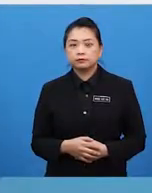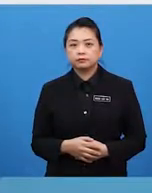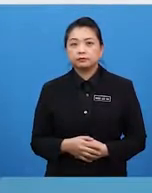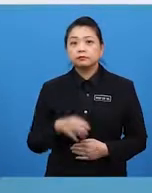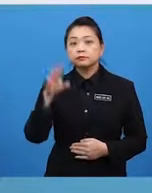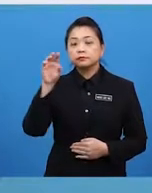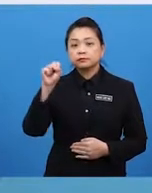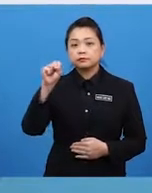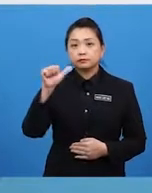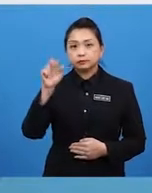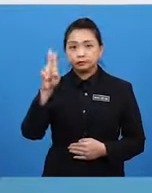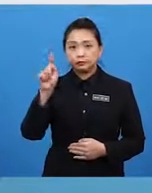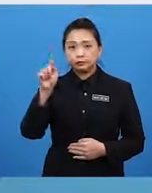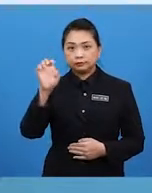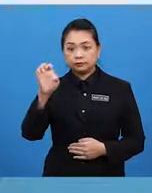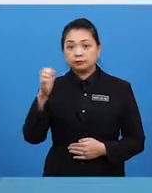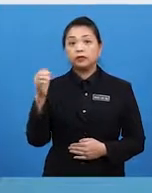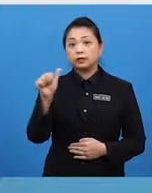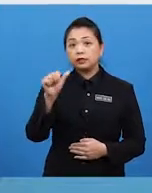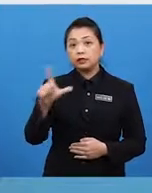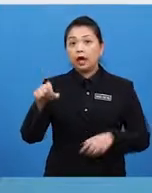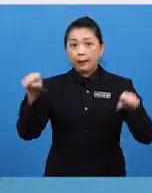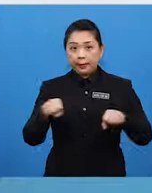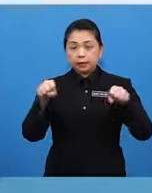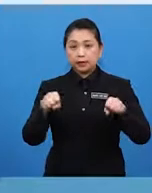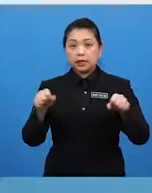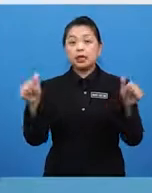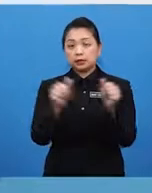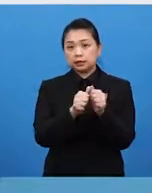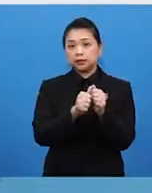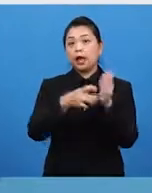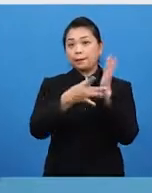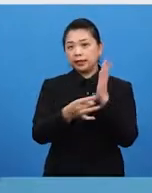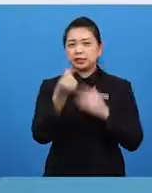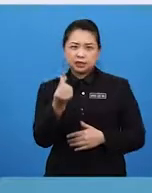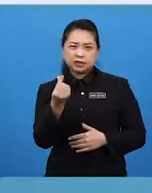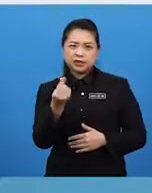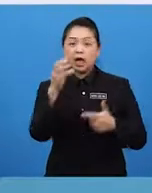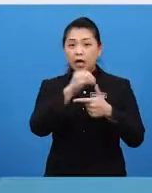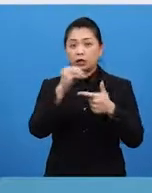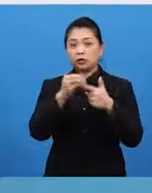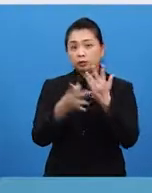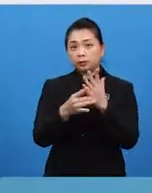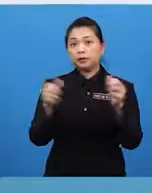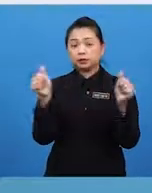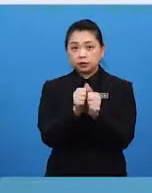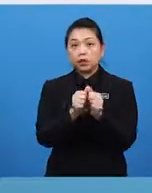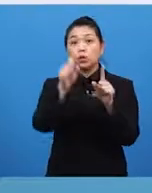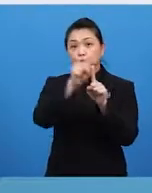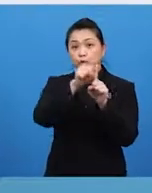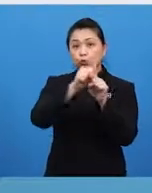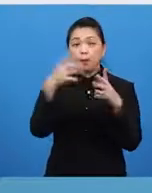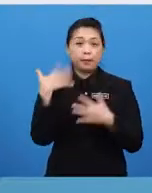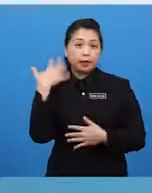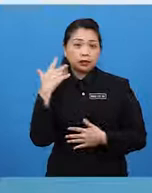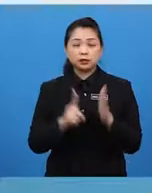saksi ialah memasak dengan minyak sedikit atau lemak menggunakan suhu panas yang tinggi dalam